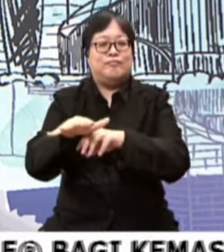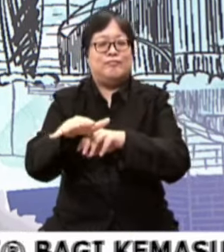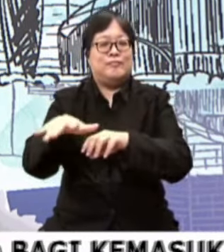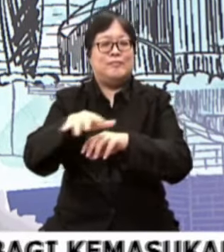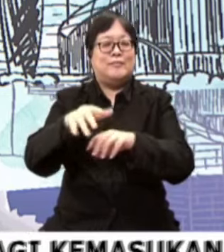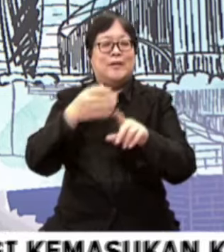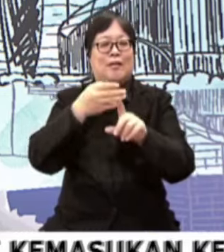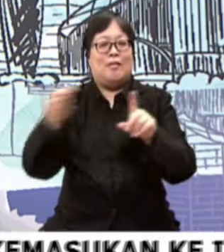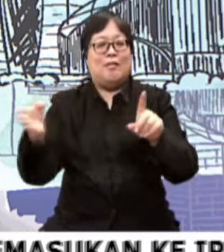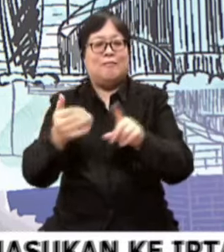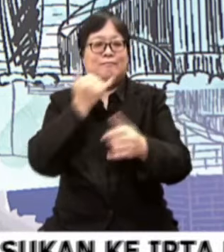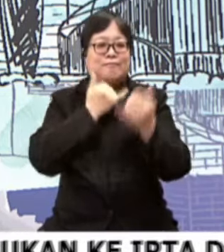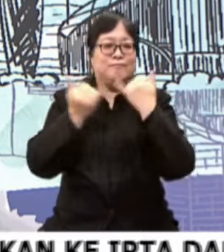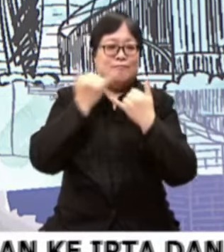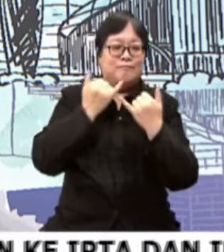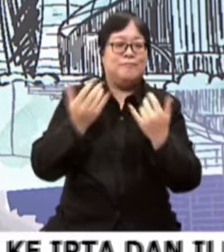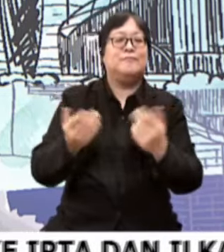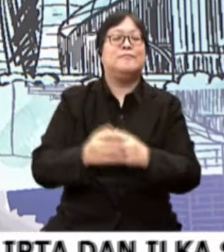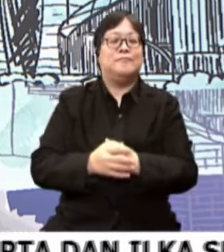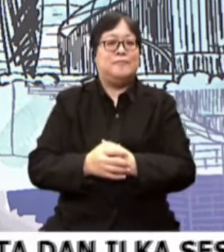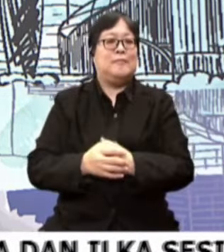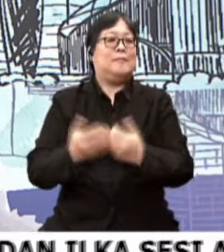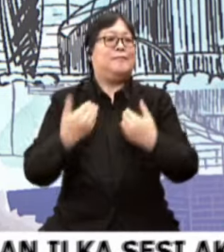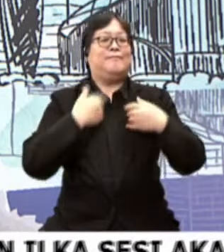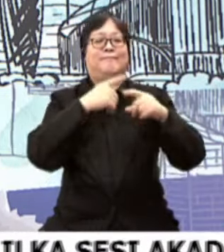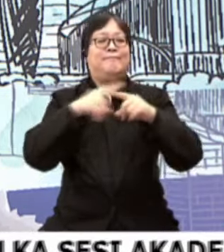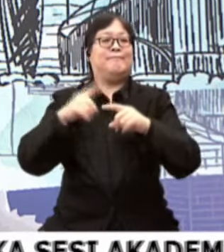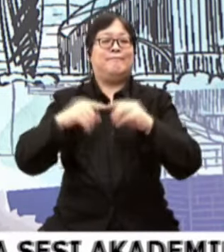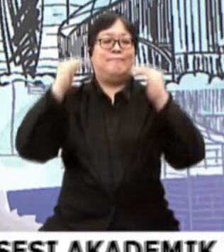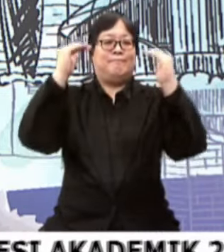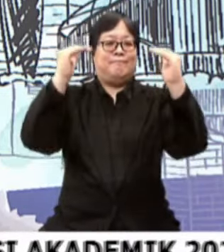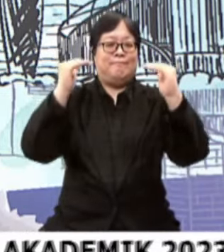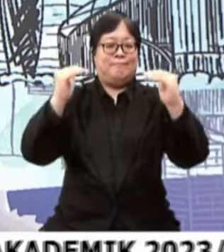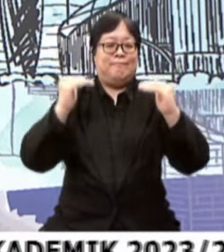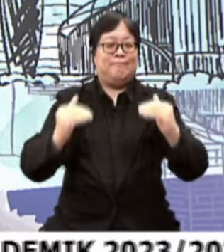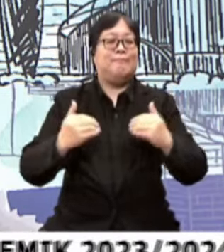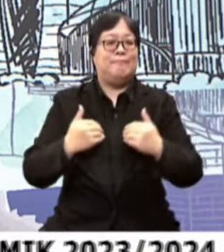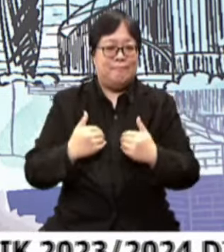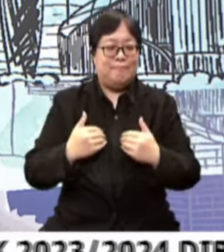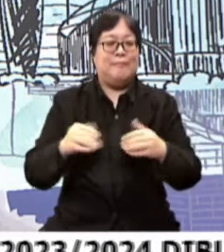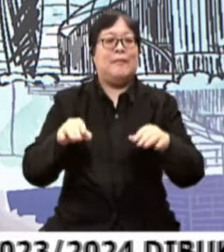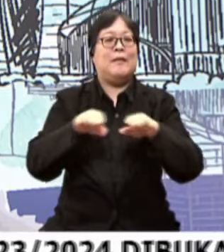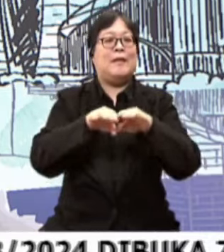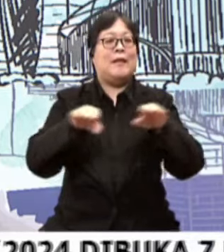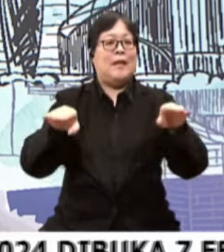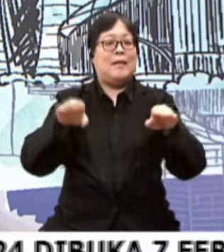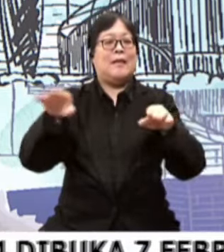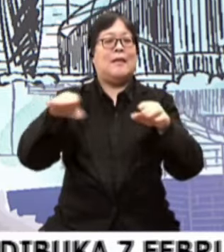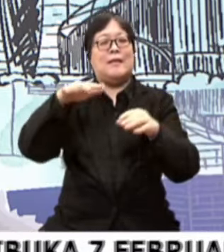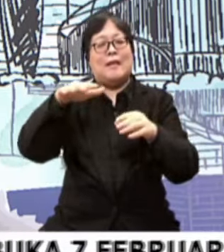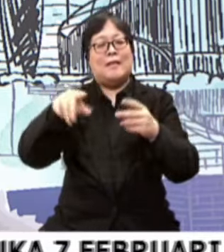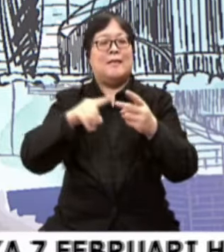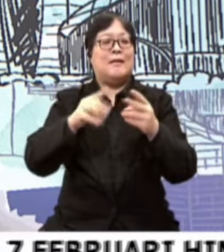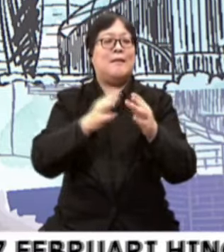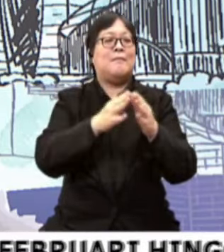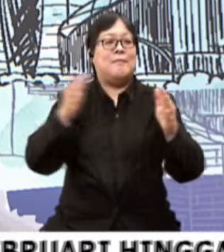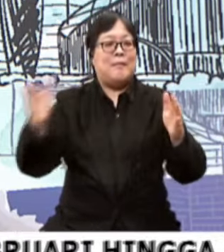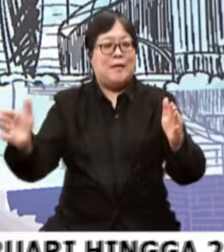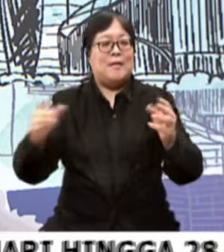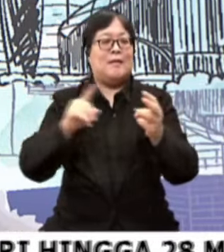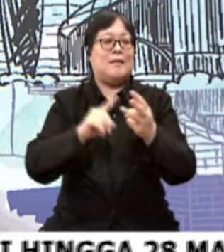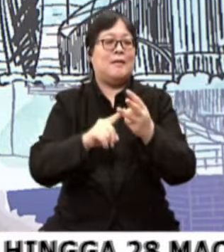muda sehingga adalah kepada mereka yang dewasa dana sebagai perangkat yang telah dilakukan mereka sederhana peringkat eh panjang dan juga